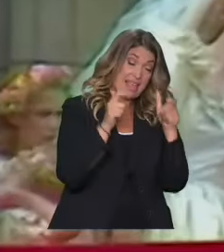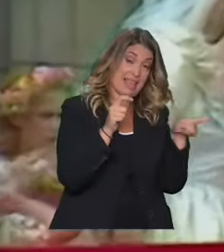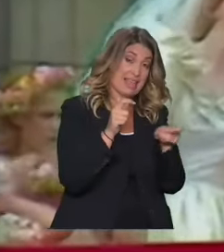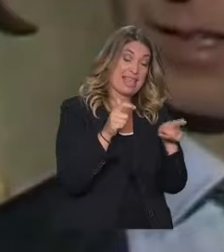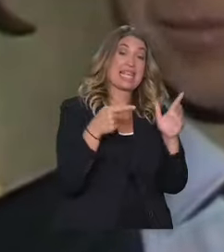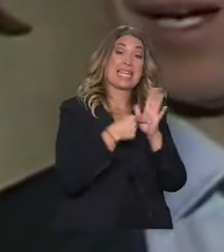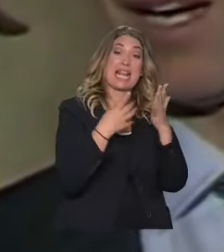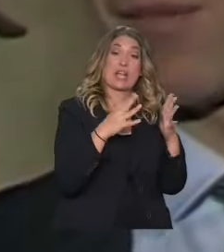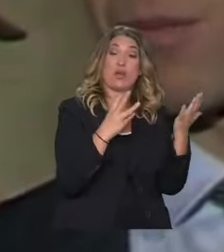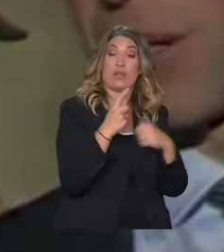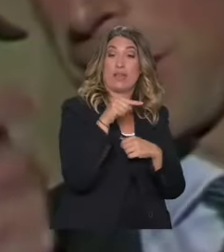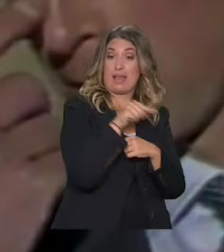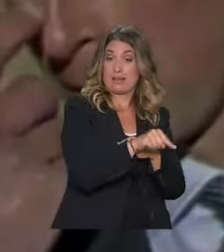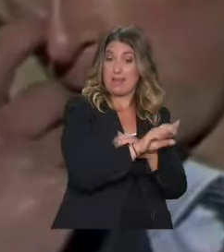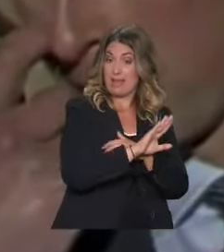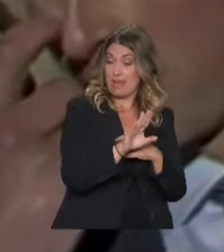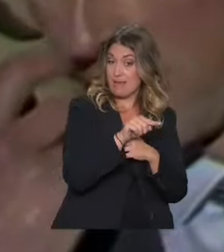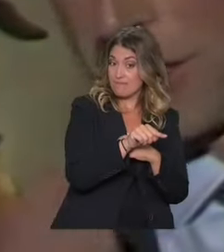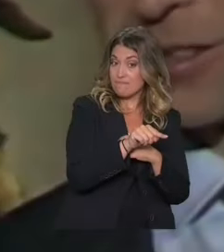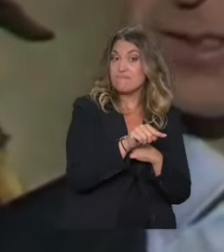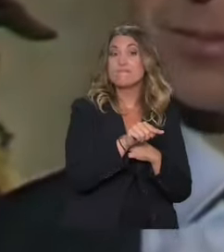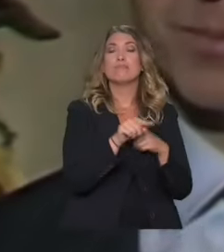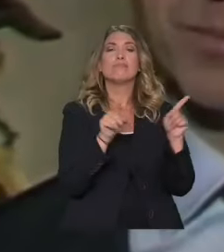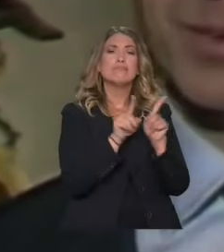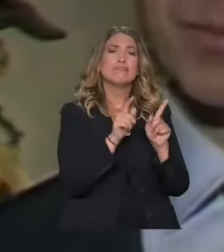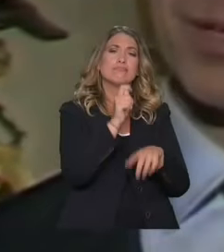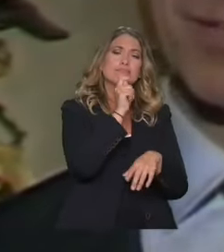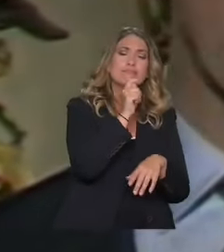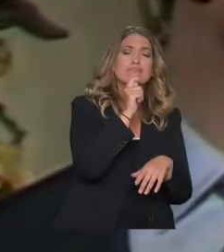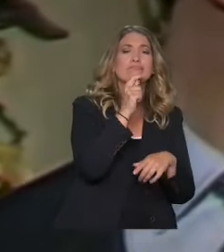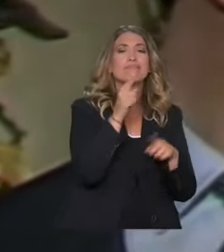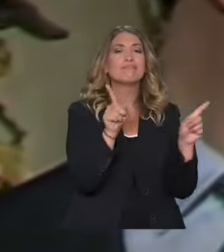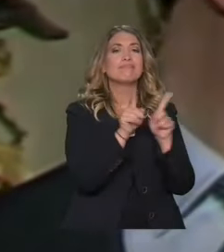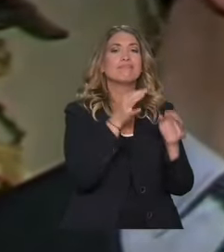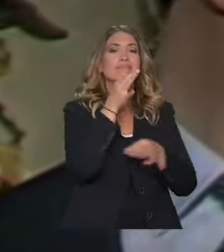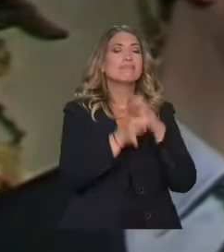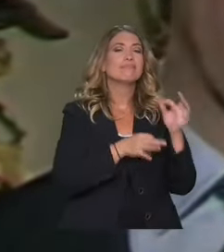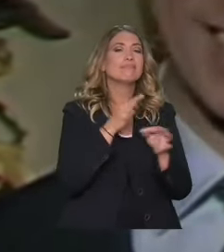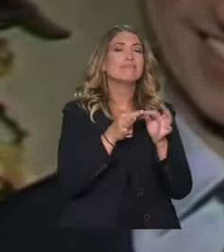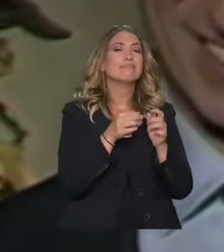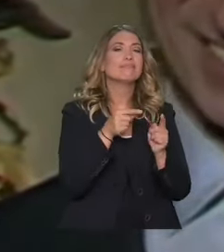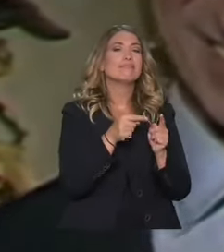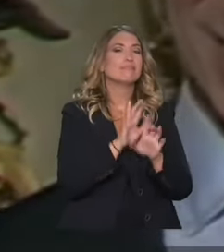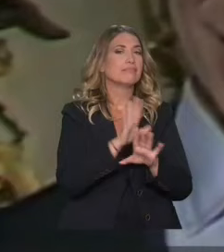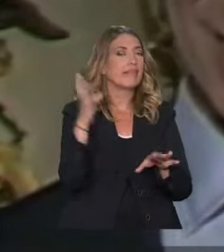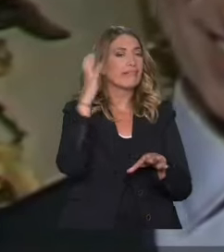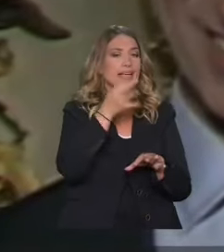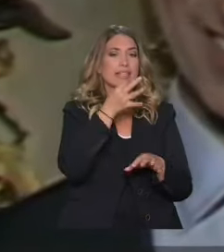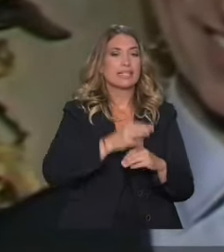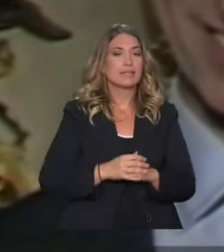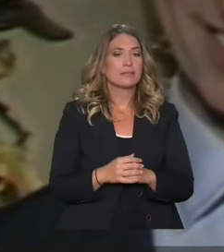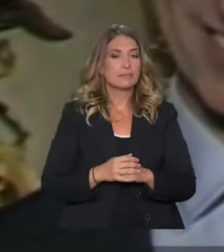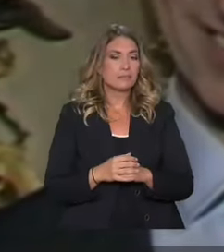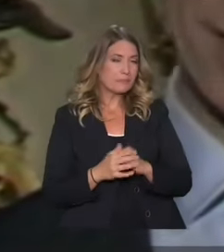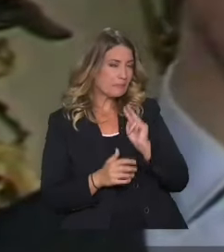εκ διαμέτρου αντίθετες απαντήσεις που είχαν δώσει Κάρολος και Νταϊάννα στην πρώτη τηλεοπτική τους εμφάνιση είχαν αφήσει εποχή. And I suppose in